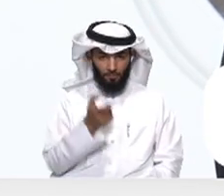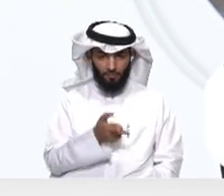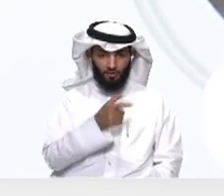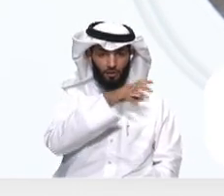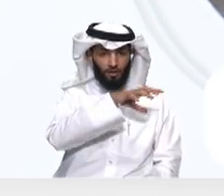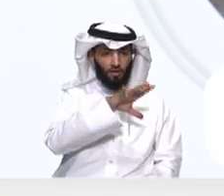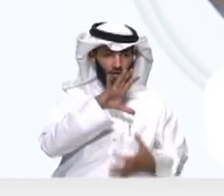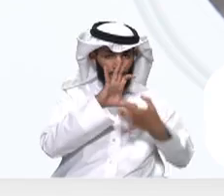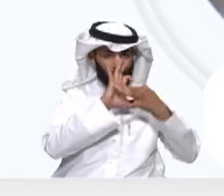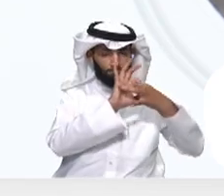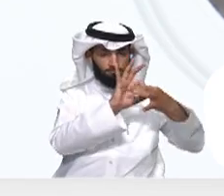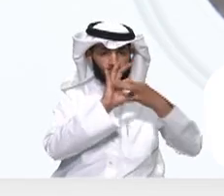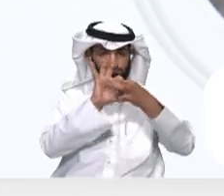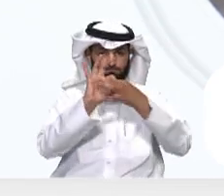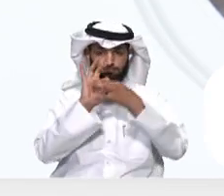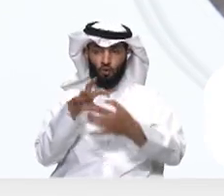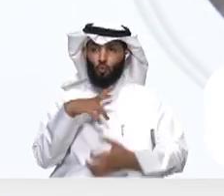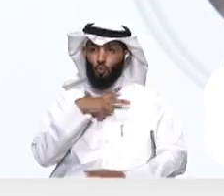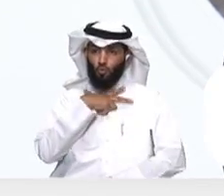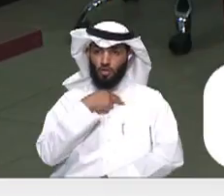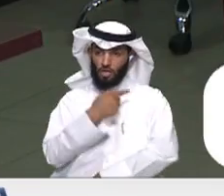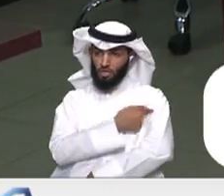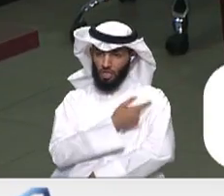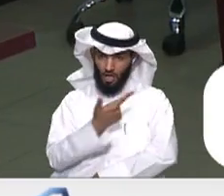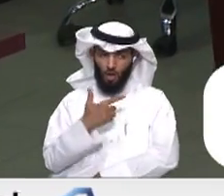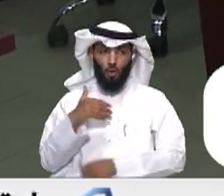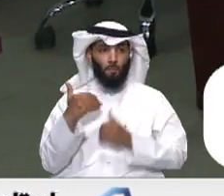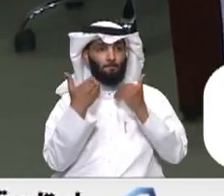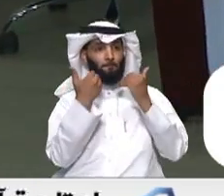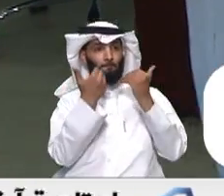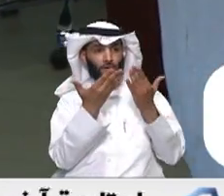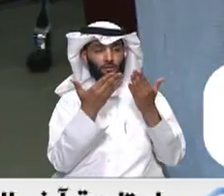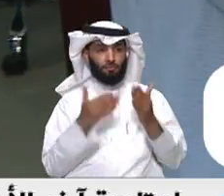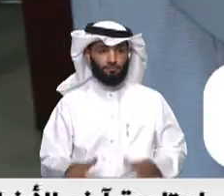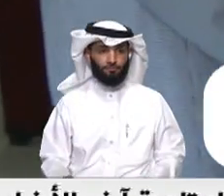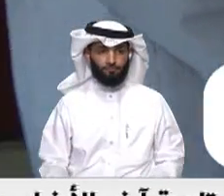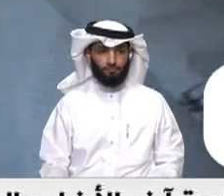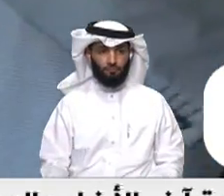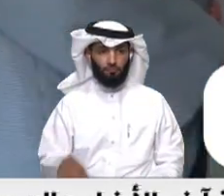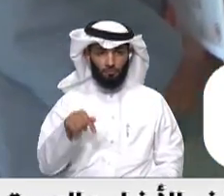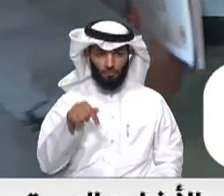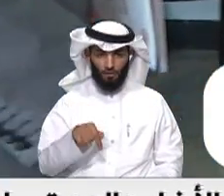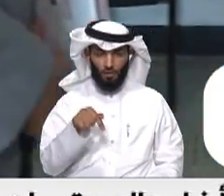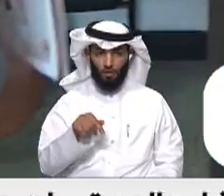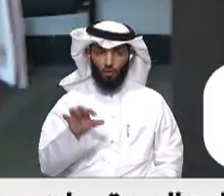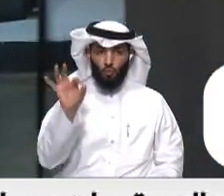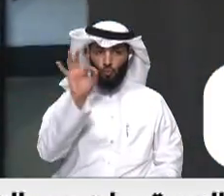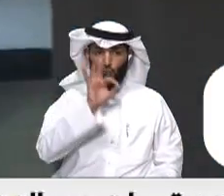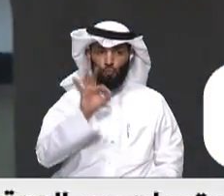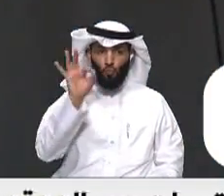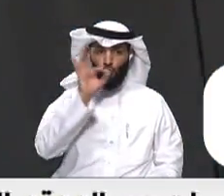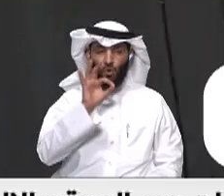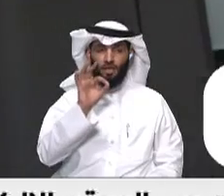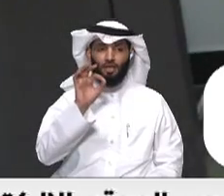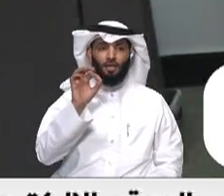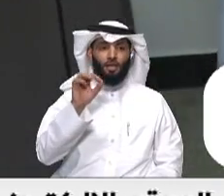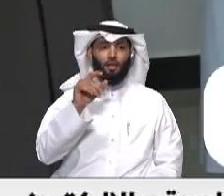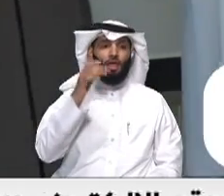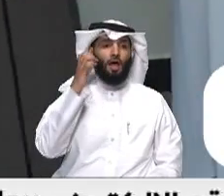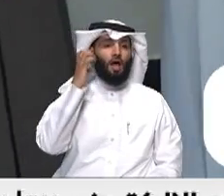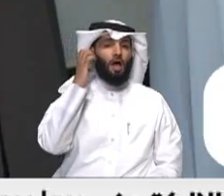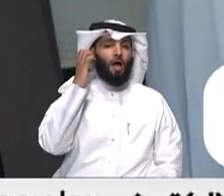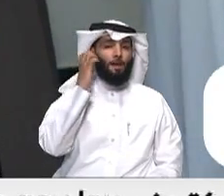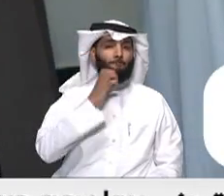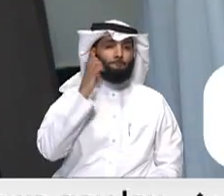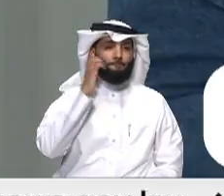ذات الصله سواء كانت داخل وزاره صحه او خارجها حققت اماره الشارقه انجازا بارزا كاول مدينه